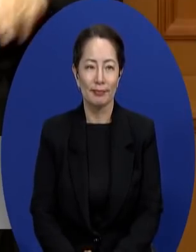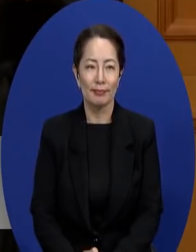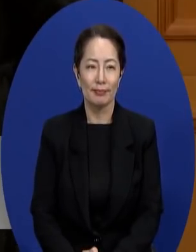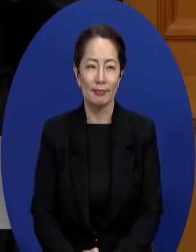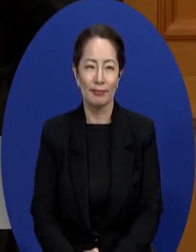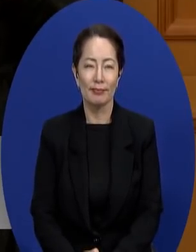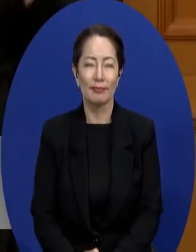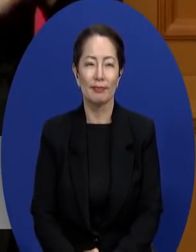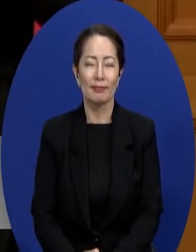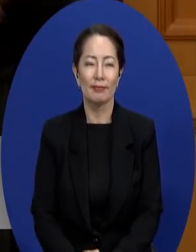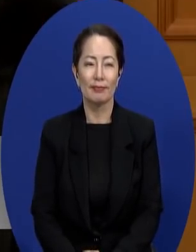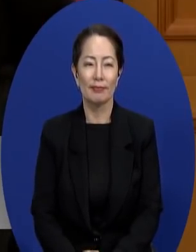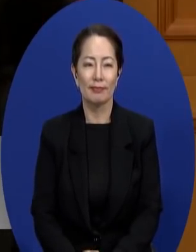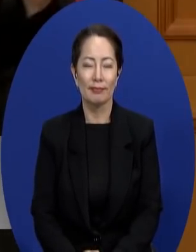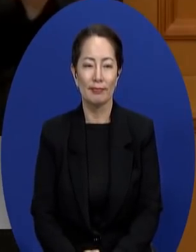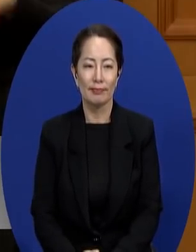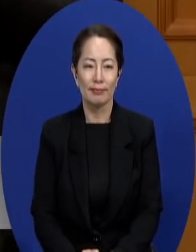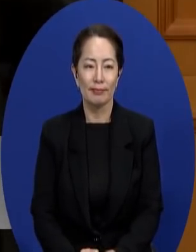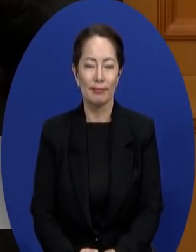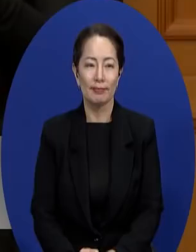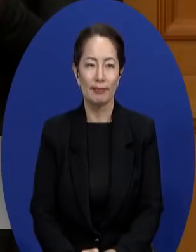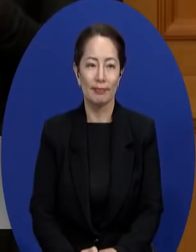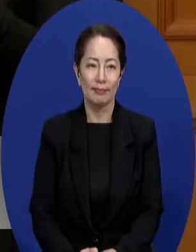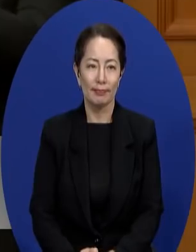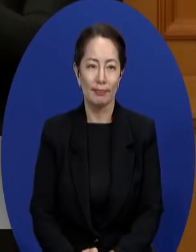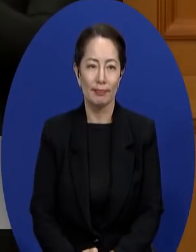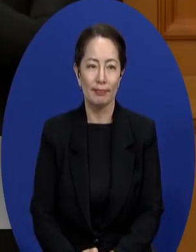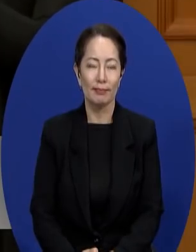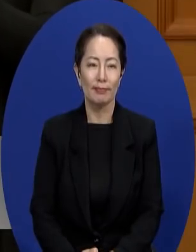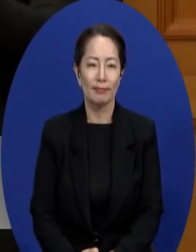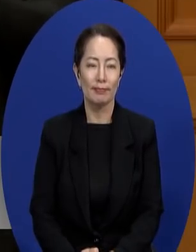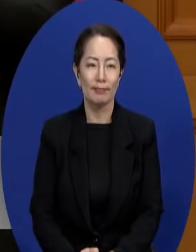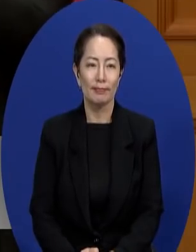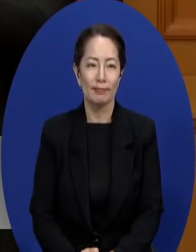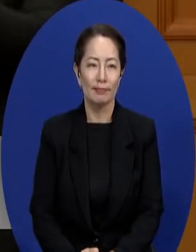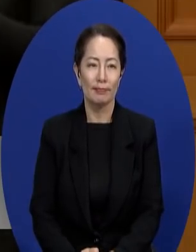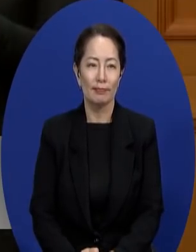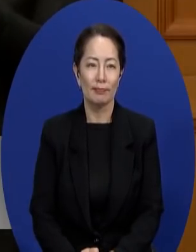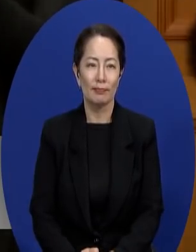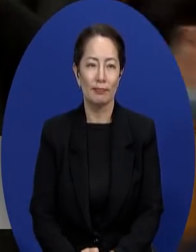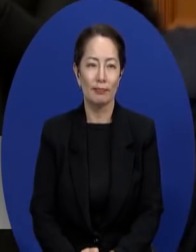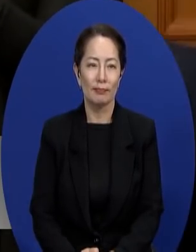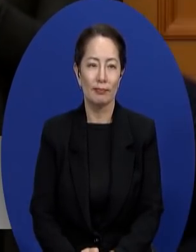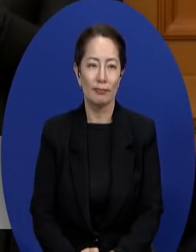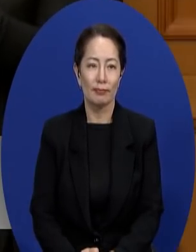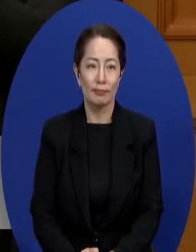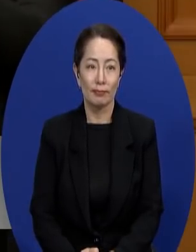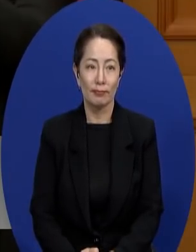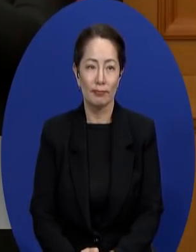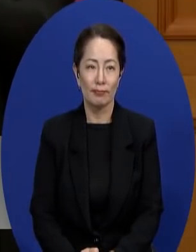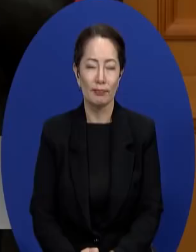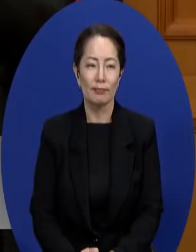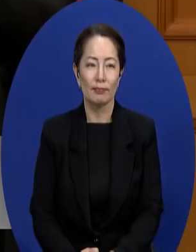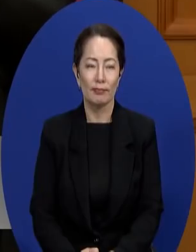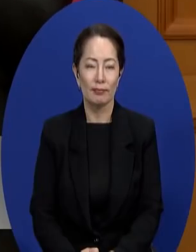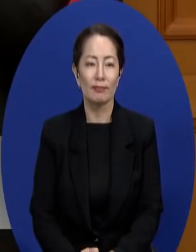шалгалтаар иргэн аж ахуй нэгжийн аж ахуйн үйл ажиллагаанд хүндэлт чирэгдэл учруулж байгаа нэгдэлтэй үйл ажиллагааг